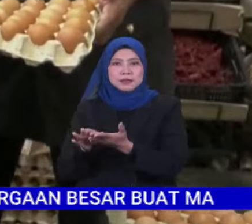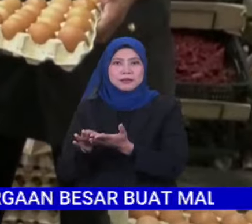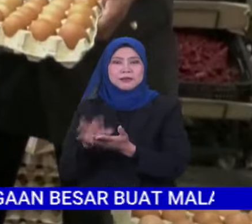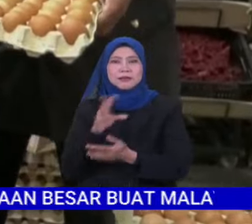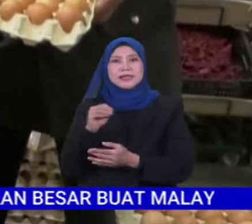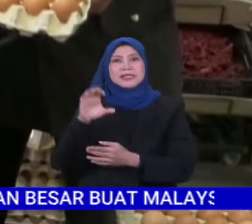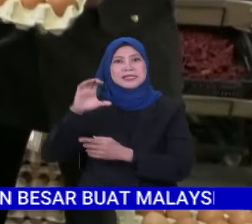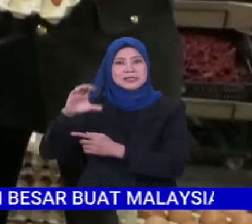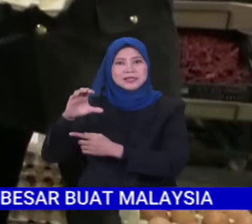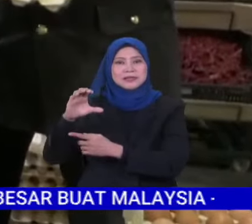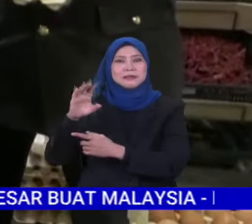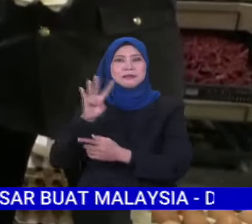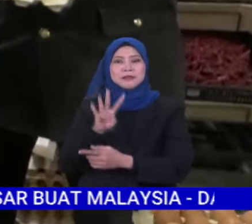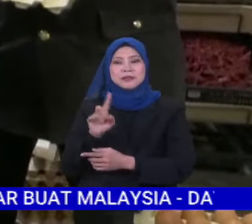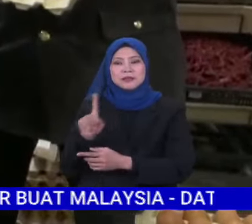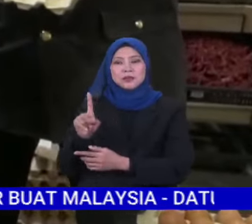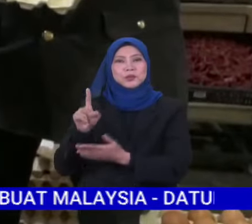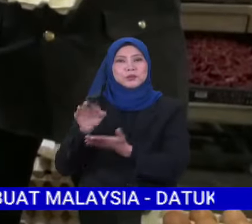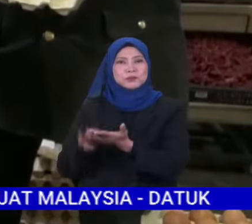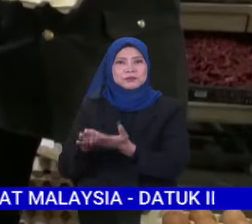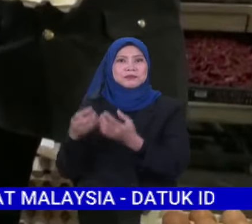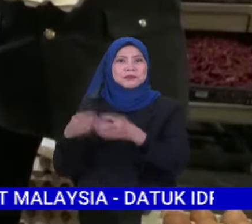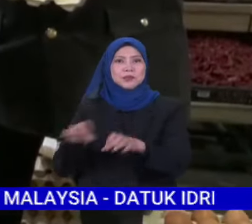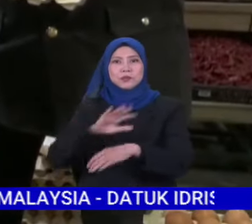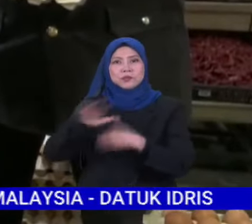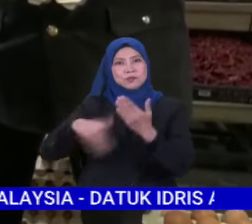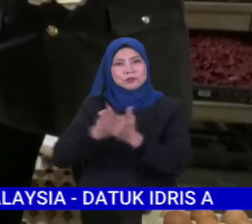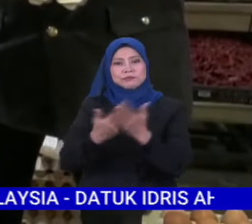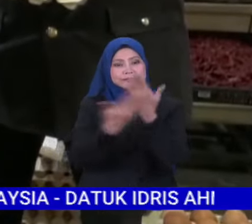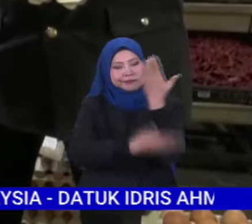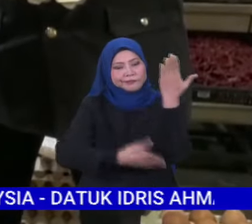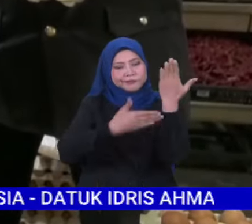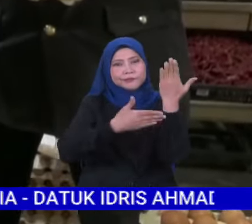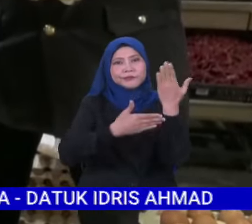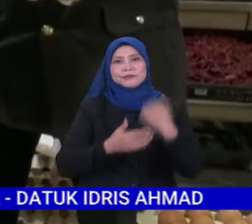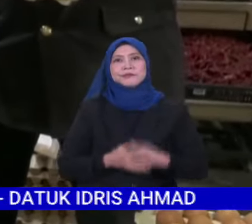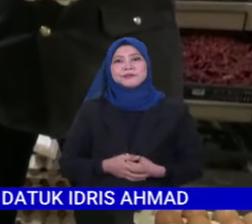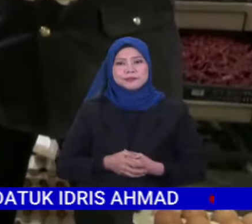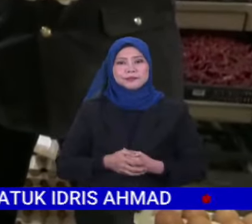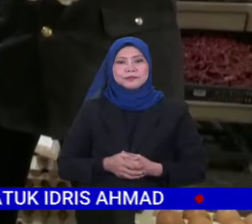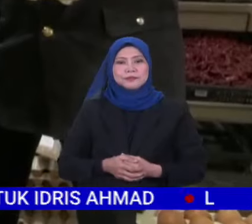dan reaksi 41 Sin sebiji di Semenanjung telolet